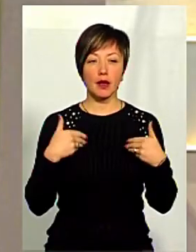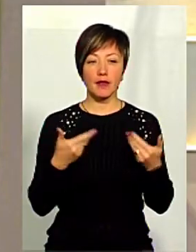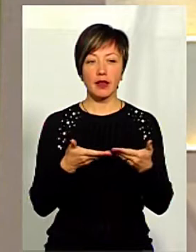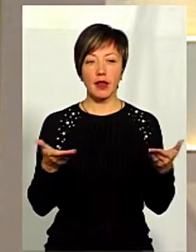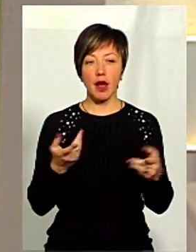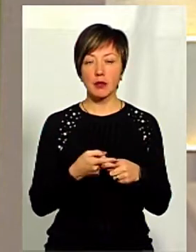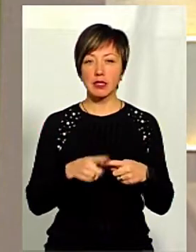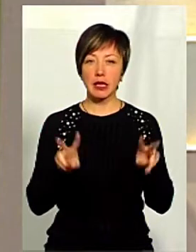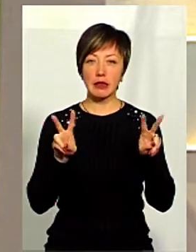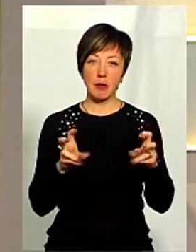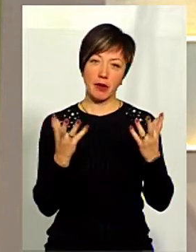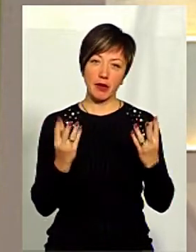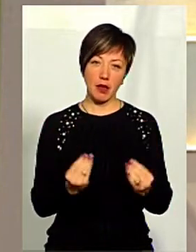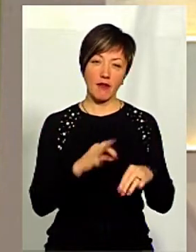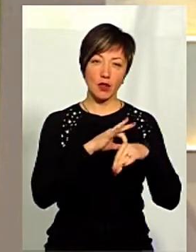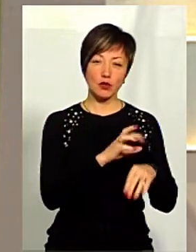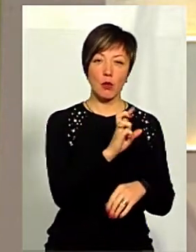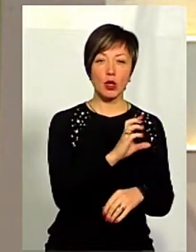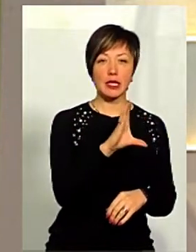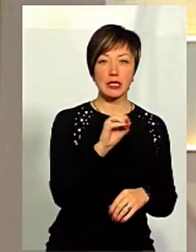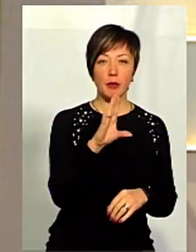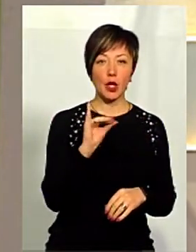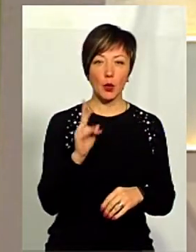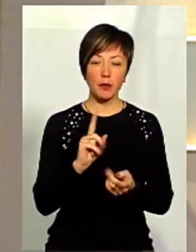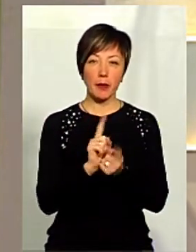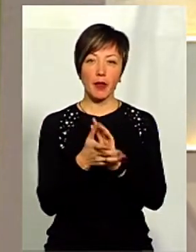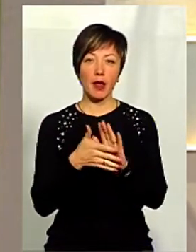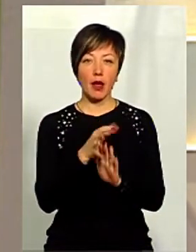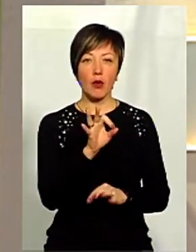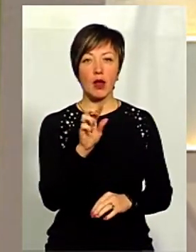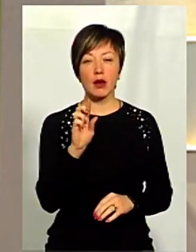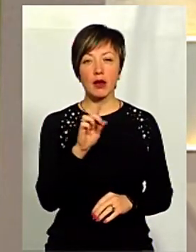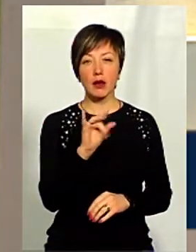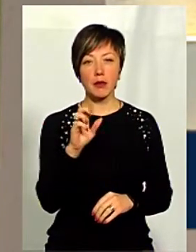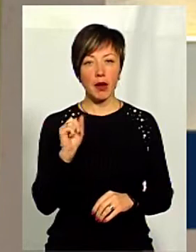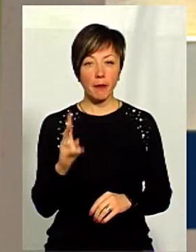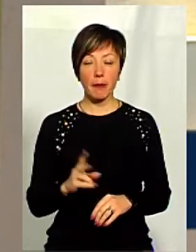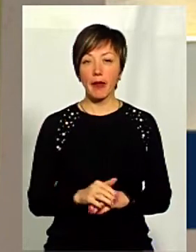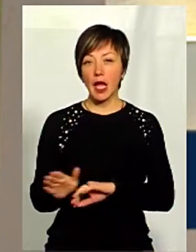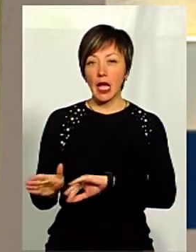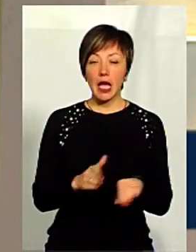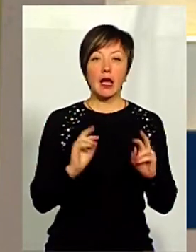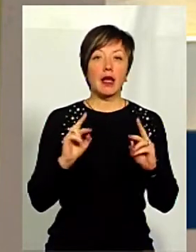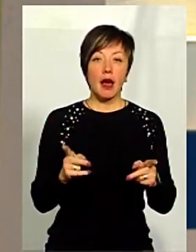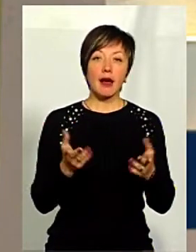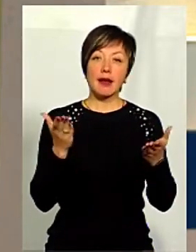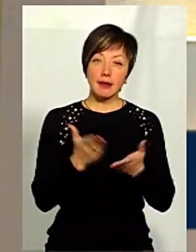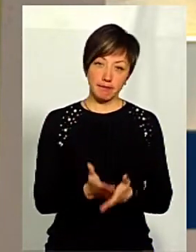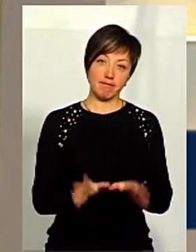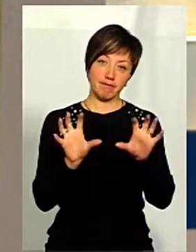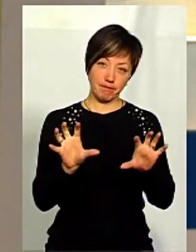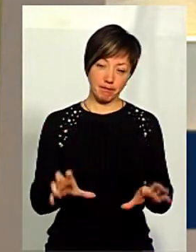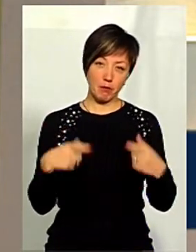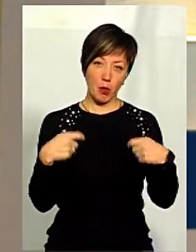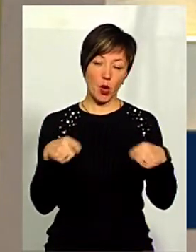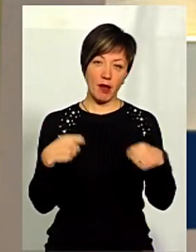Вітаємо, це тема дня. З вами Богдан Семенюк. На жестову мову перекладає Ольга Рибак. Наскільки є легальним